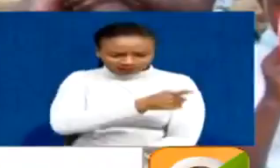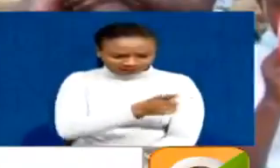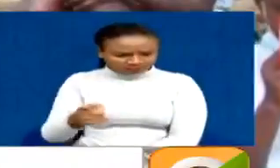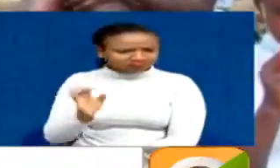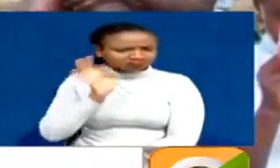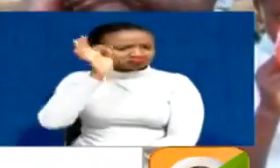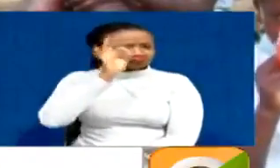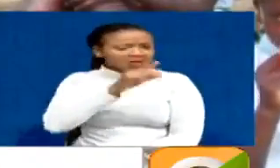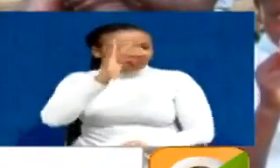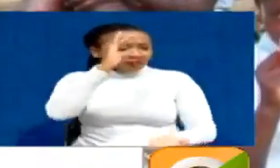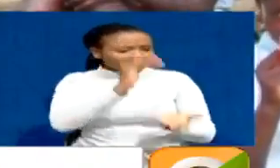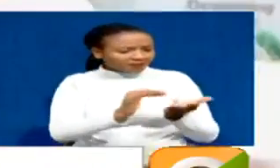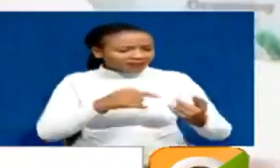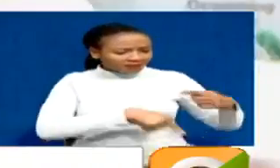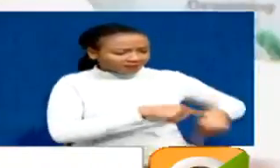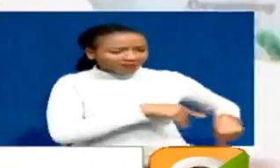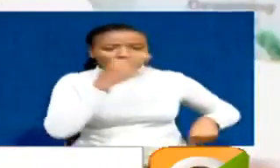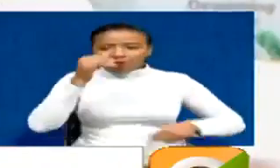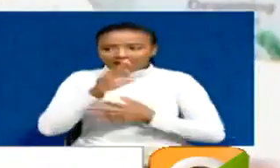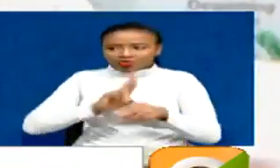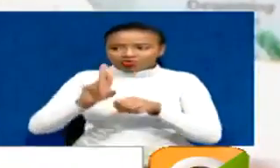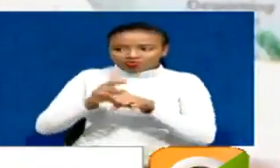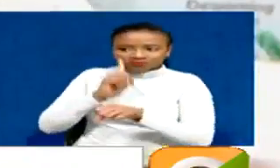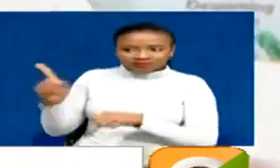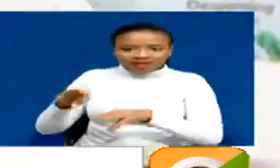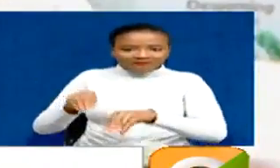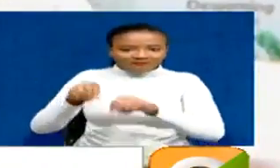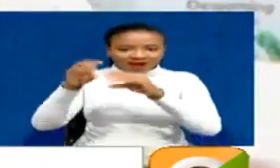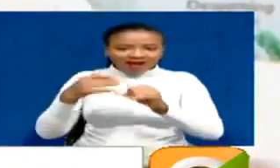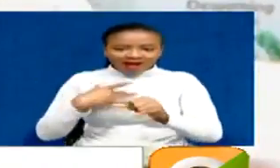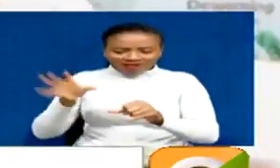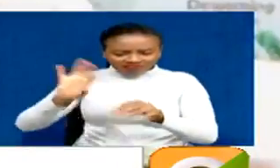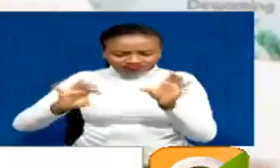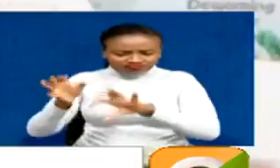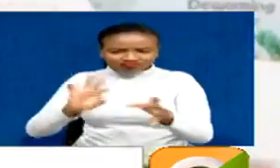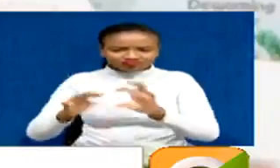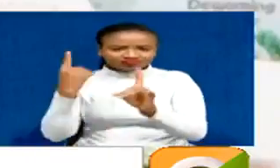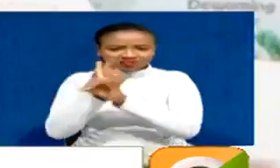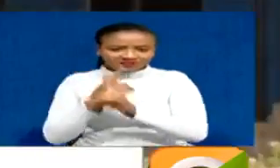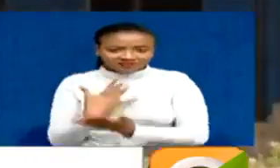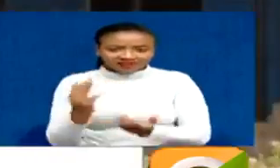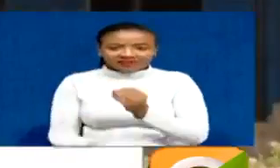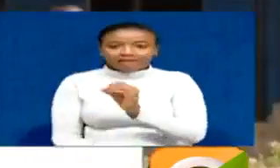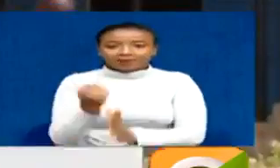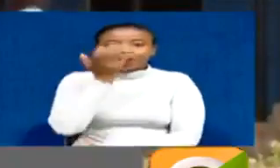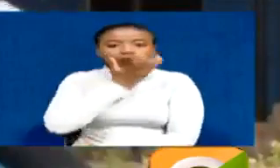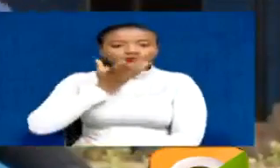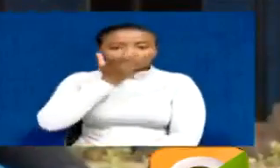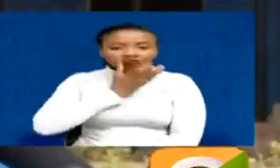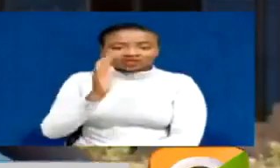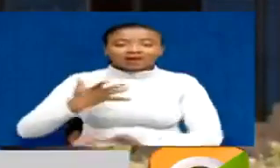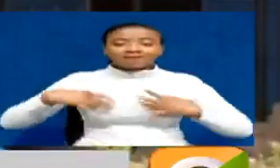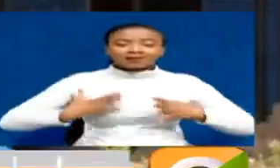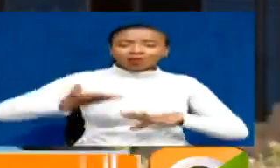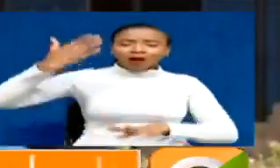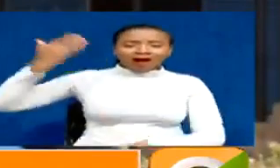upungufu huo kwa kutumia unga hii iliyochanganywa na dawa za kiasili ili kutengeneza uji. Our forefathers of